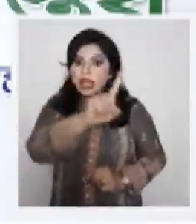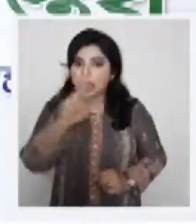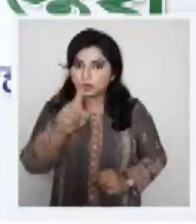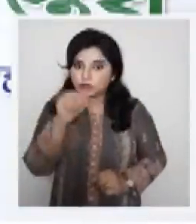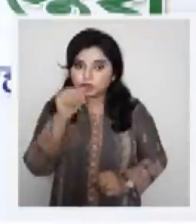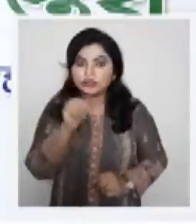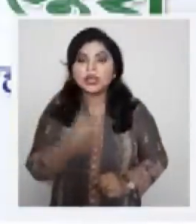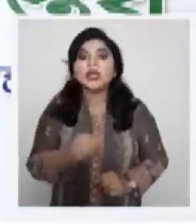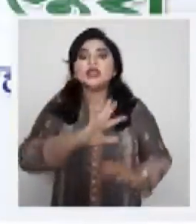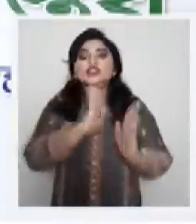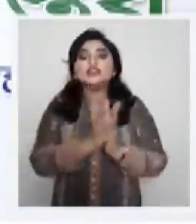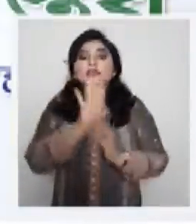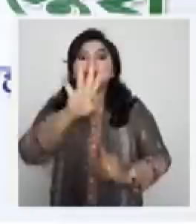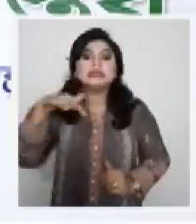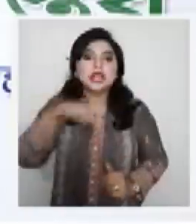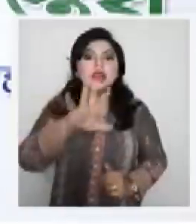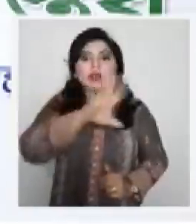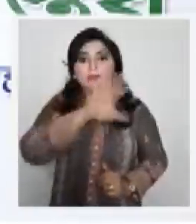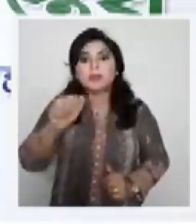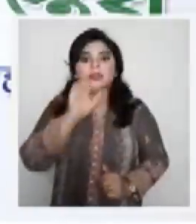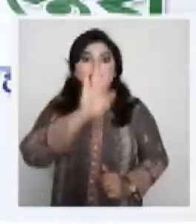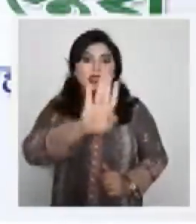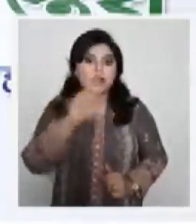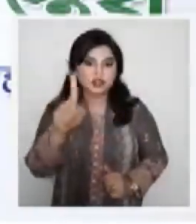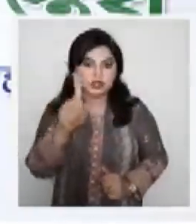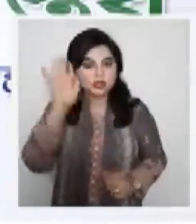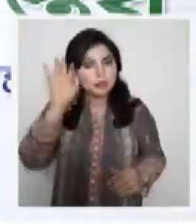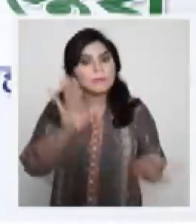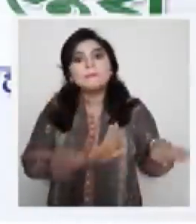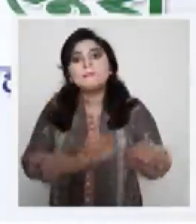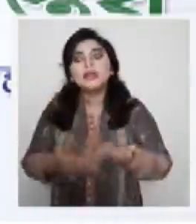বিশ্বে 24 ঘন্টায় 3,911 জন, এ পর্যন্ত